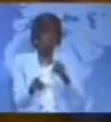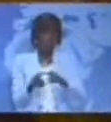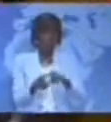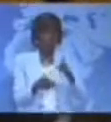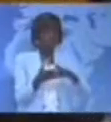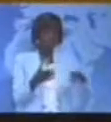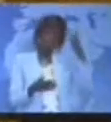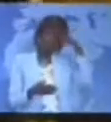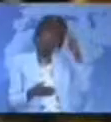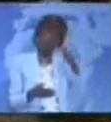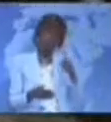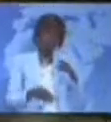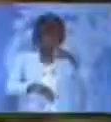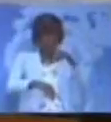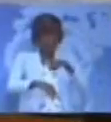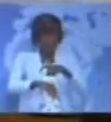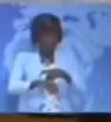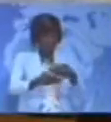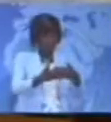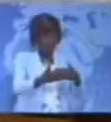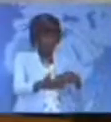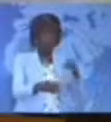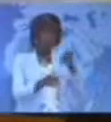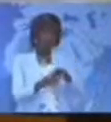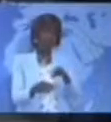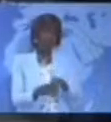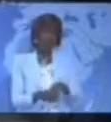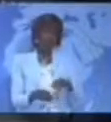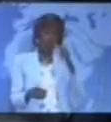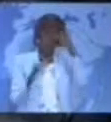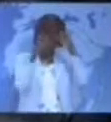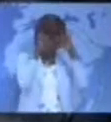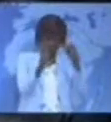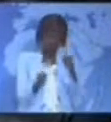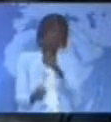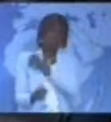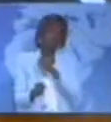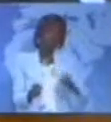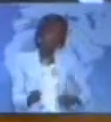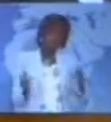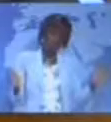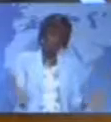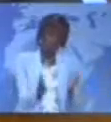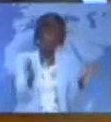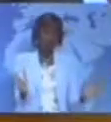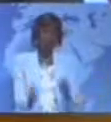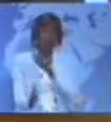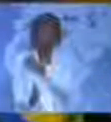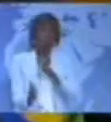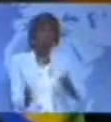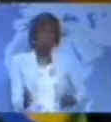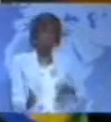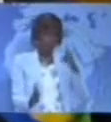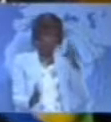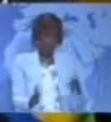période préélectorale, la présidente du Sénat, Dr Lucie Milebou-Aubusson, épouse Mboussou, a exhorté les sénateurs au renforcement